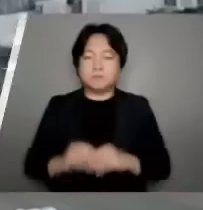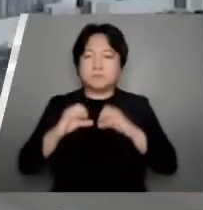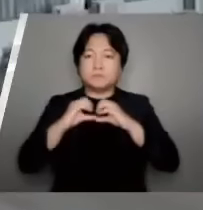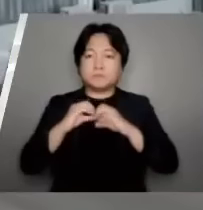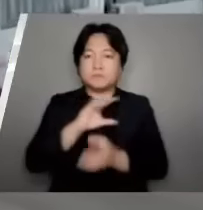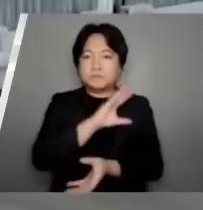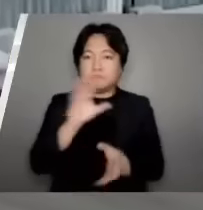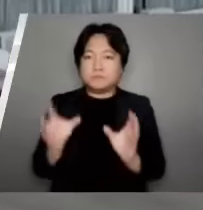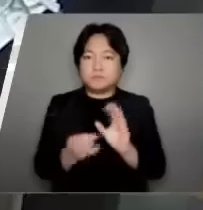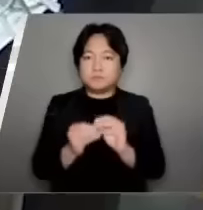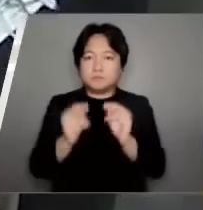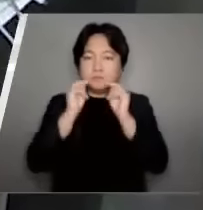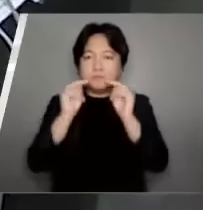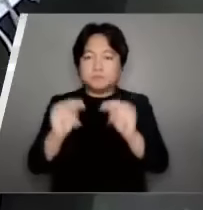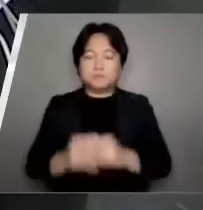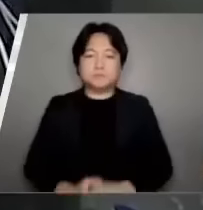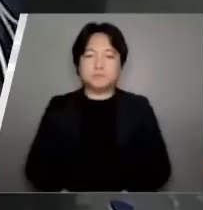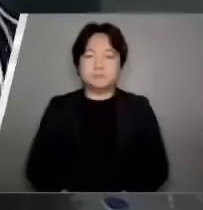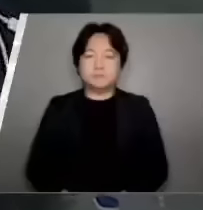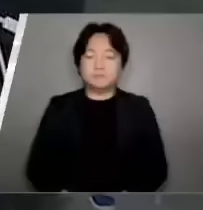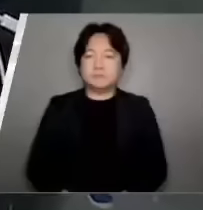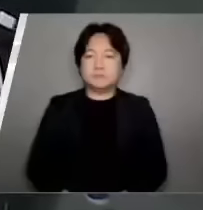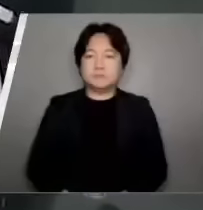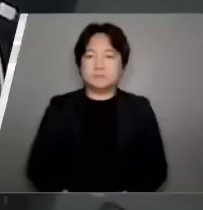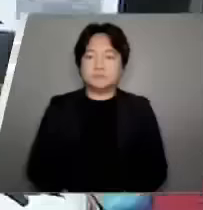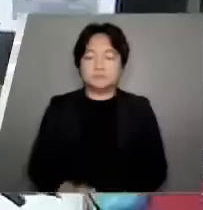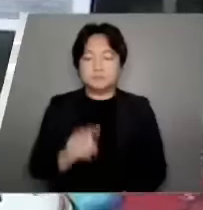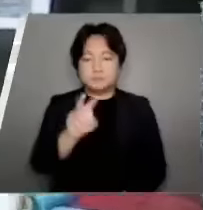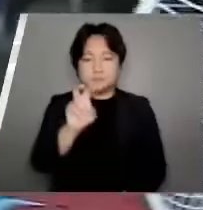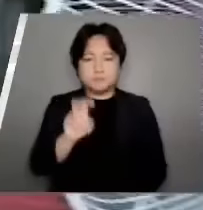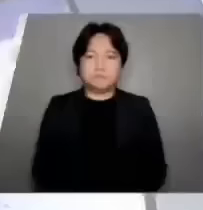News, Tina Panganiban Perez, ang inyong saksi.